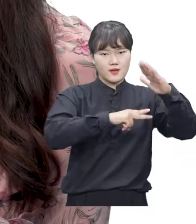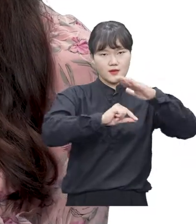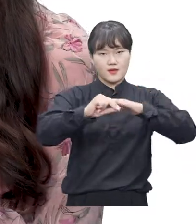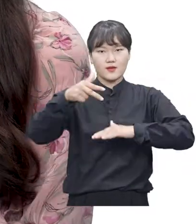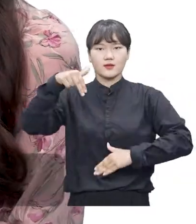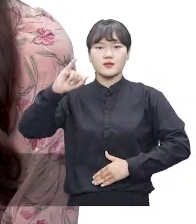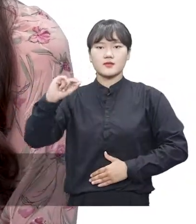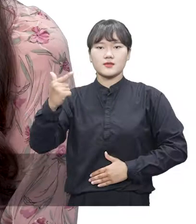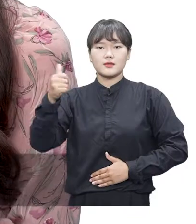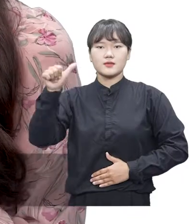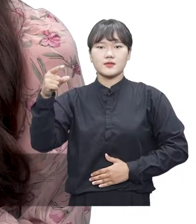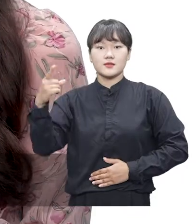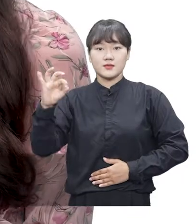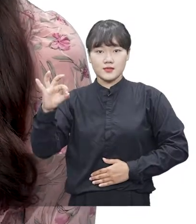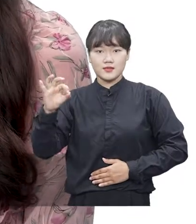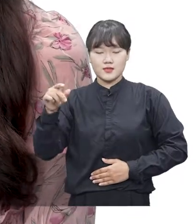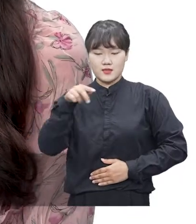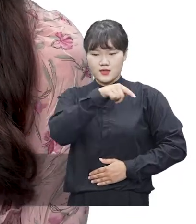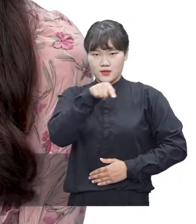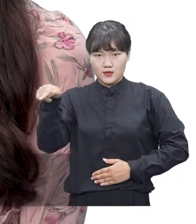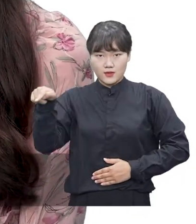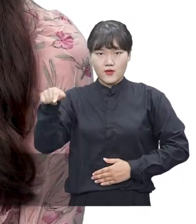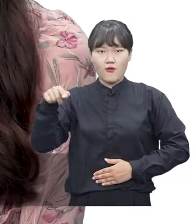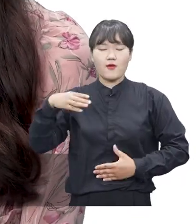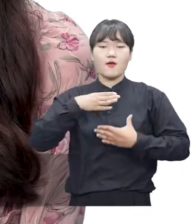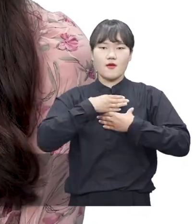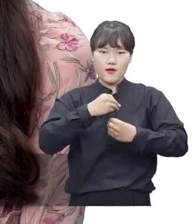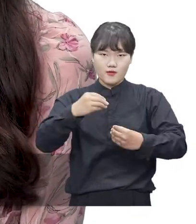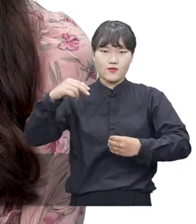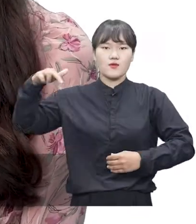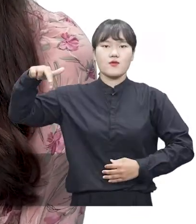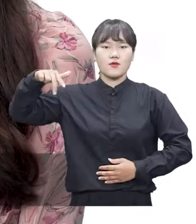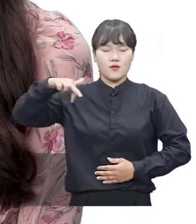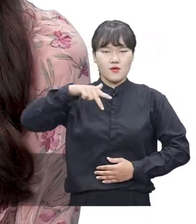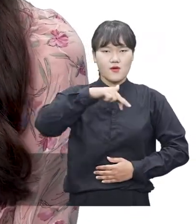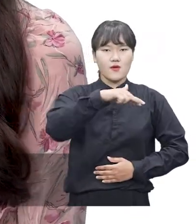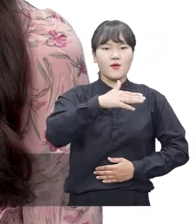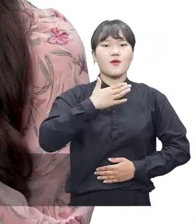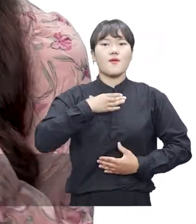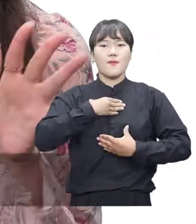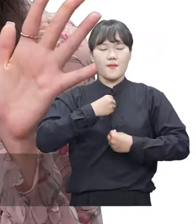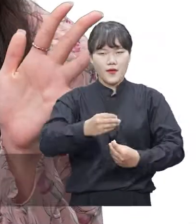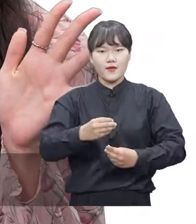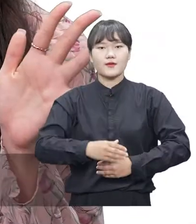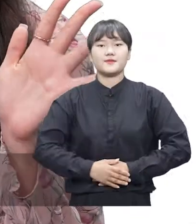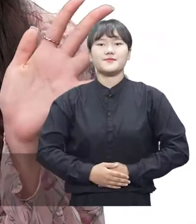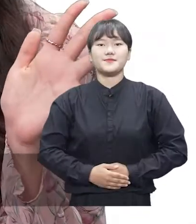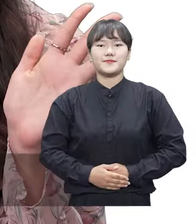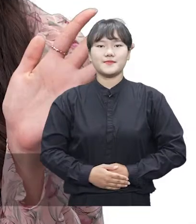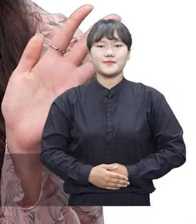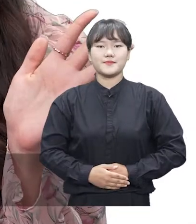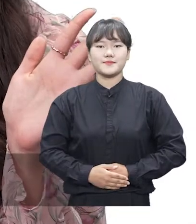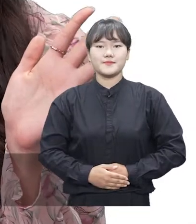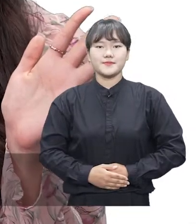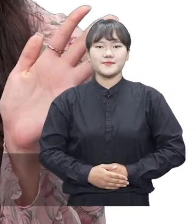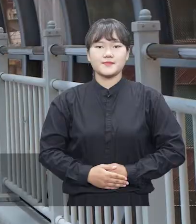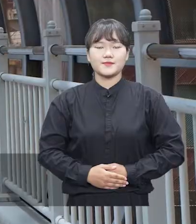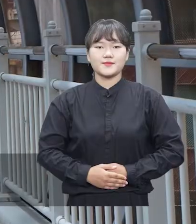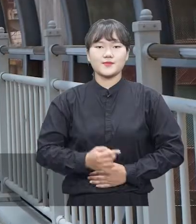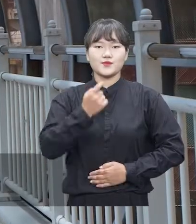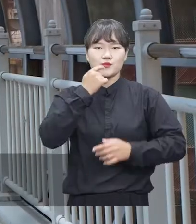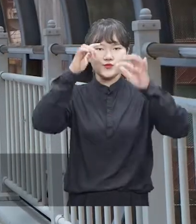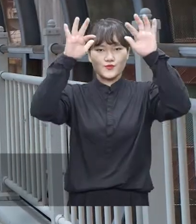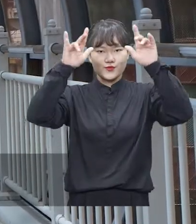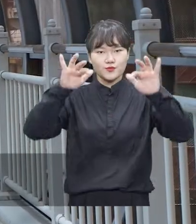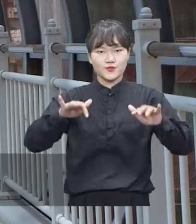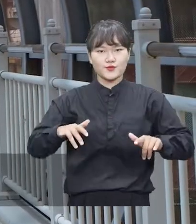안양역에서 진흥육교 사이 1.1km 구간이 안전하고 걷기 편한 환경으로 싹 바뀐 거 다들 알고 계시죠?